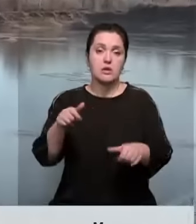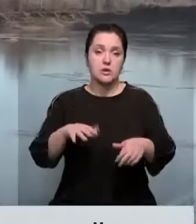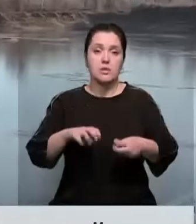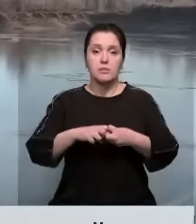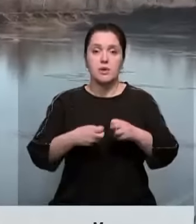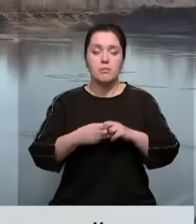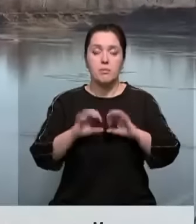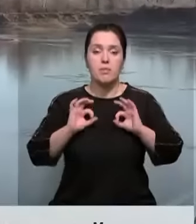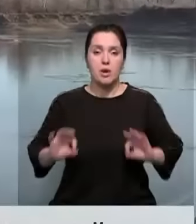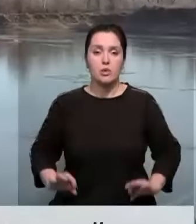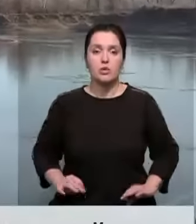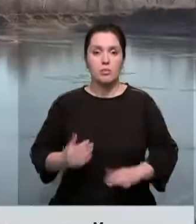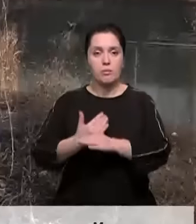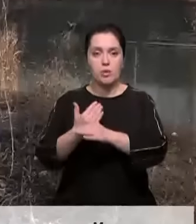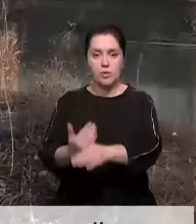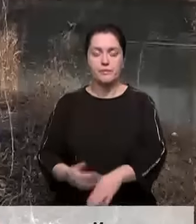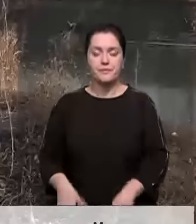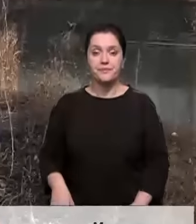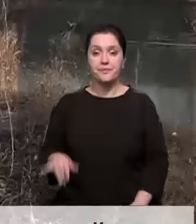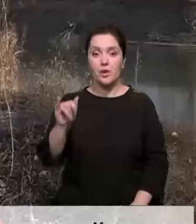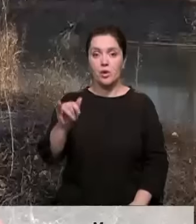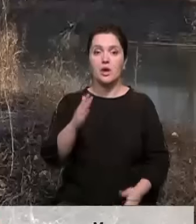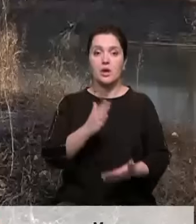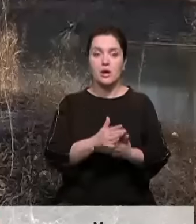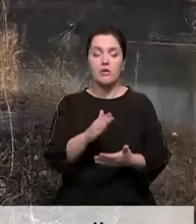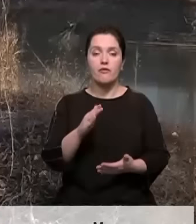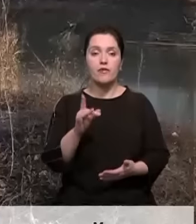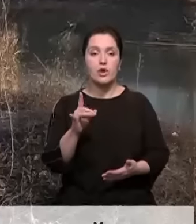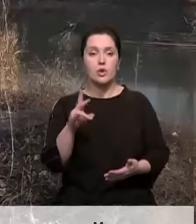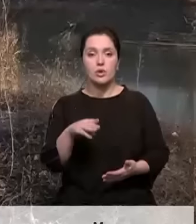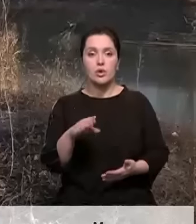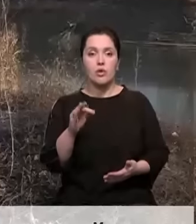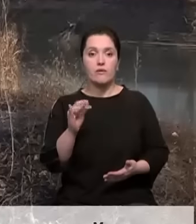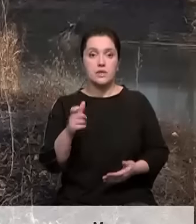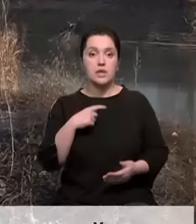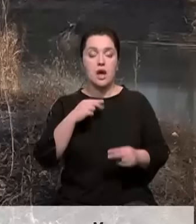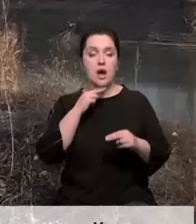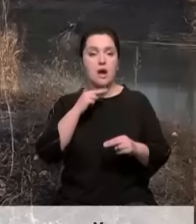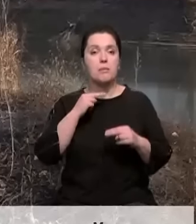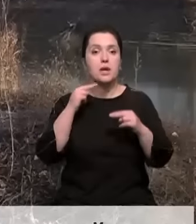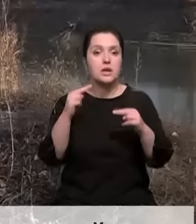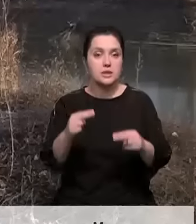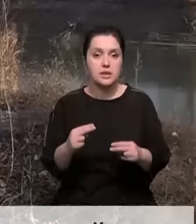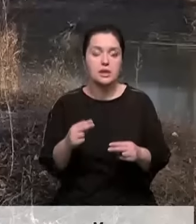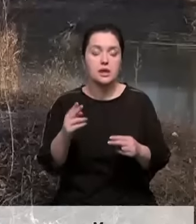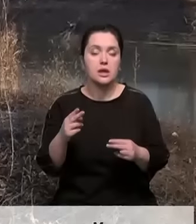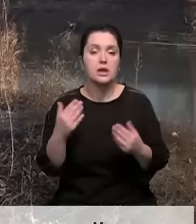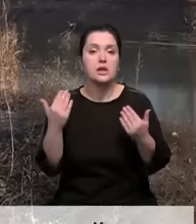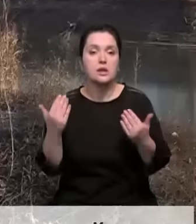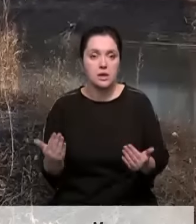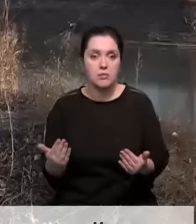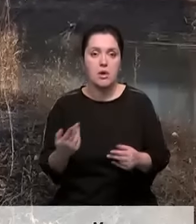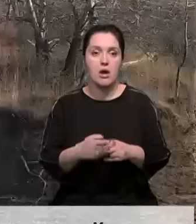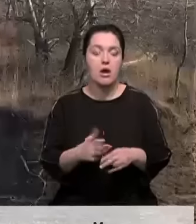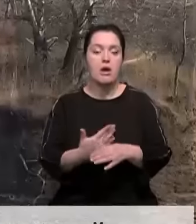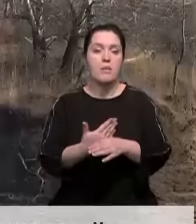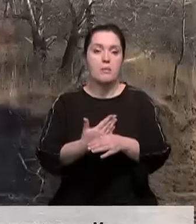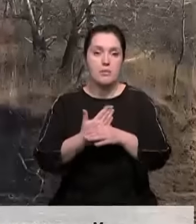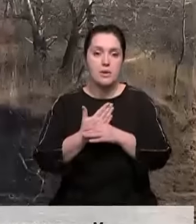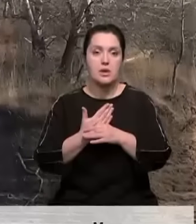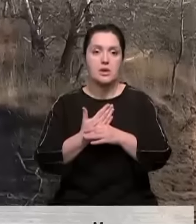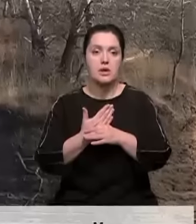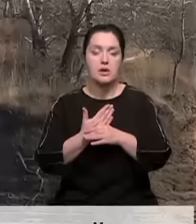помогли прокуроры. Вот у них есть фронт-офис. Вот я обратился к ним. И они мне как бы в этом деле помогли.